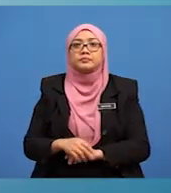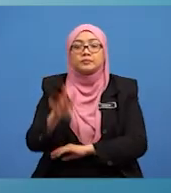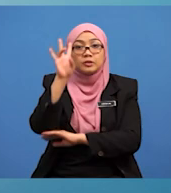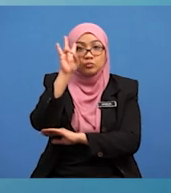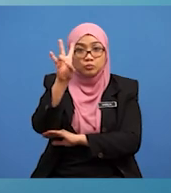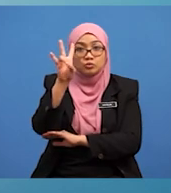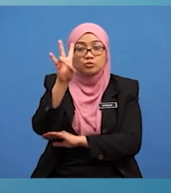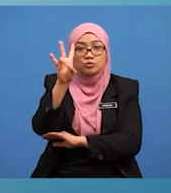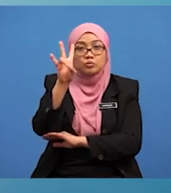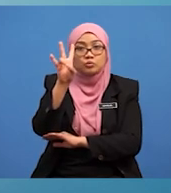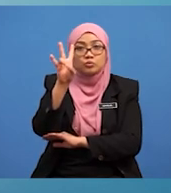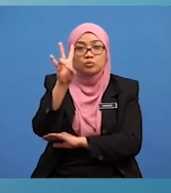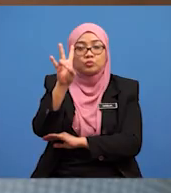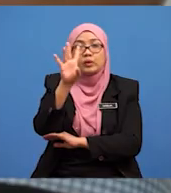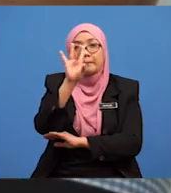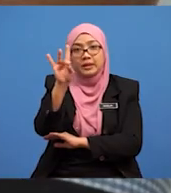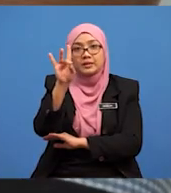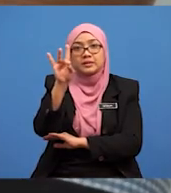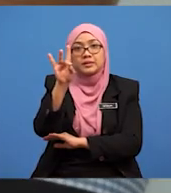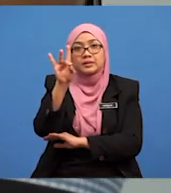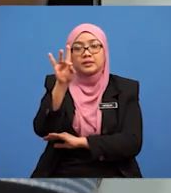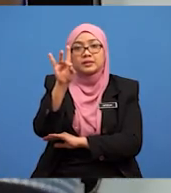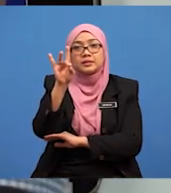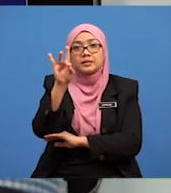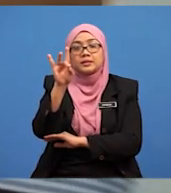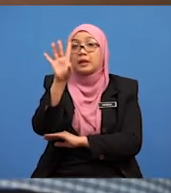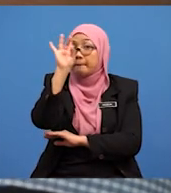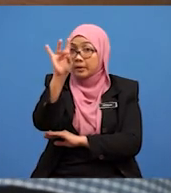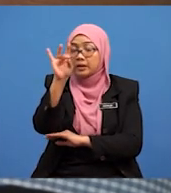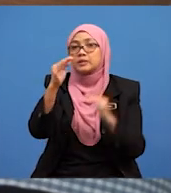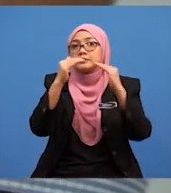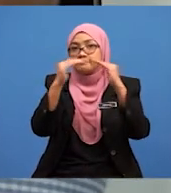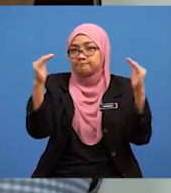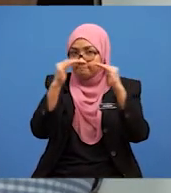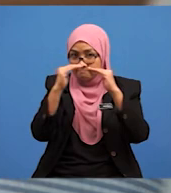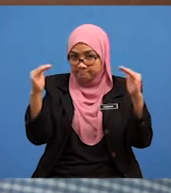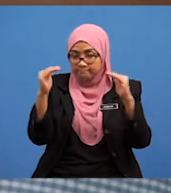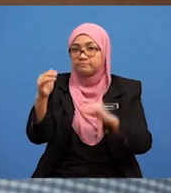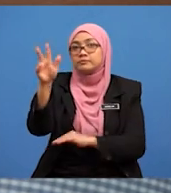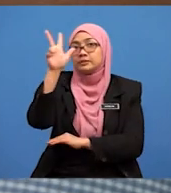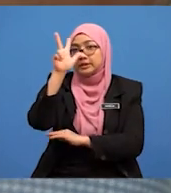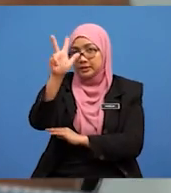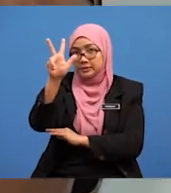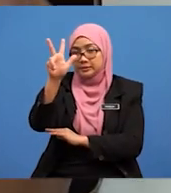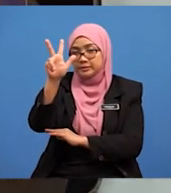7, 8. 8 elektron di petala ketiga.